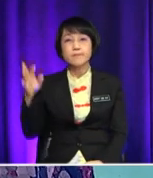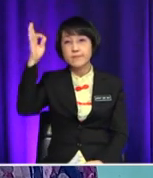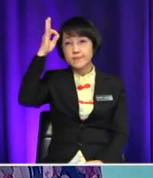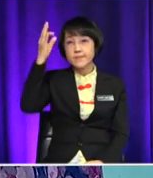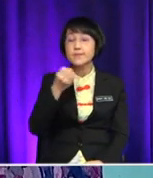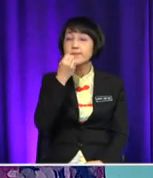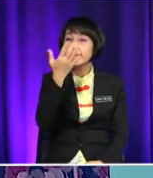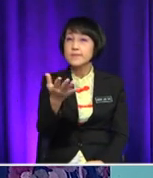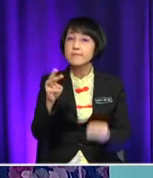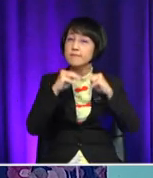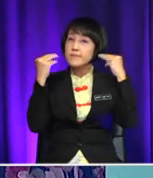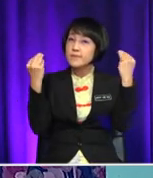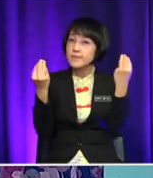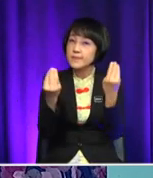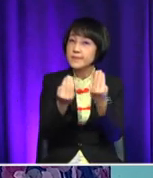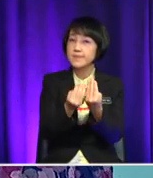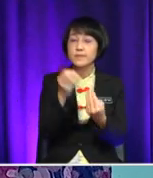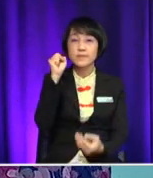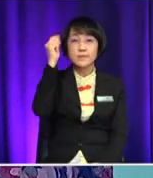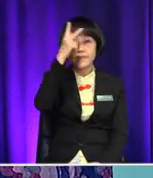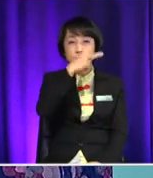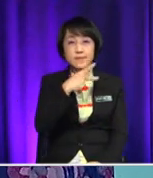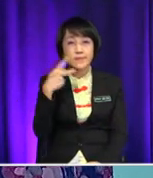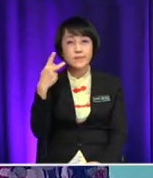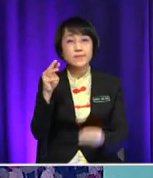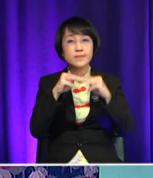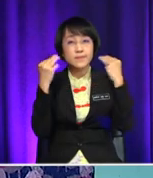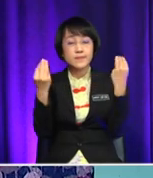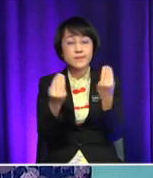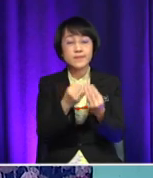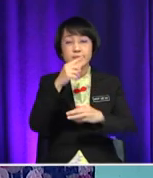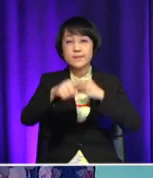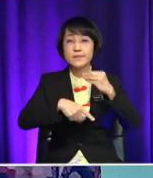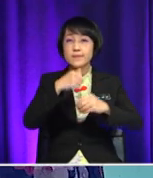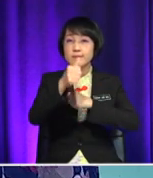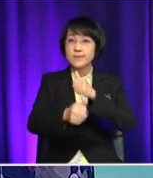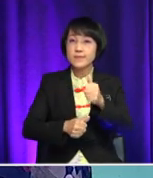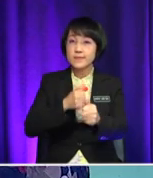tahu masyarakatnya ya sikap masyarakat tentang alam sekitar